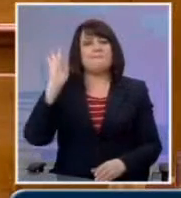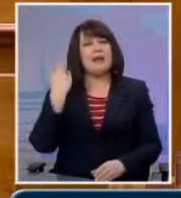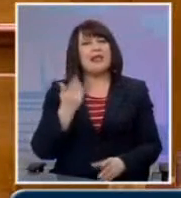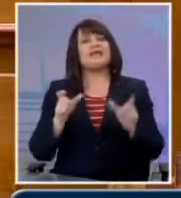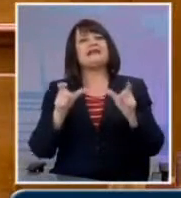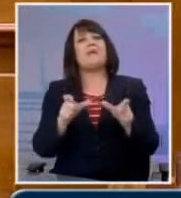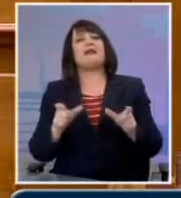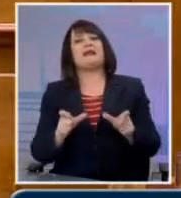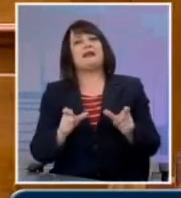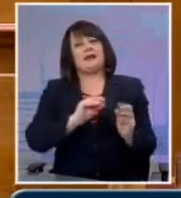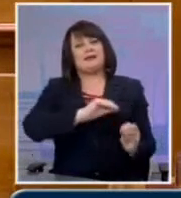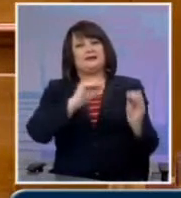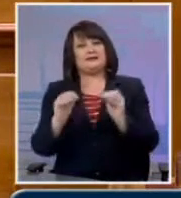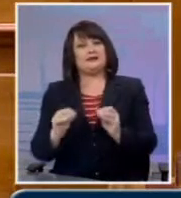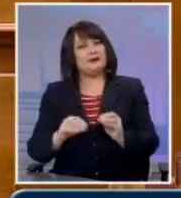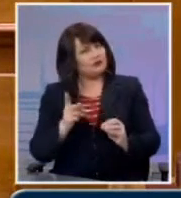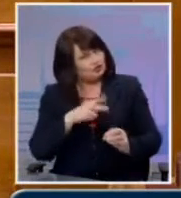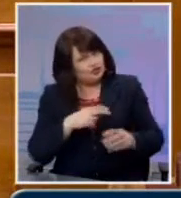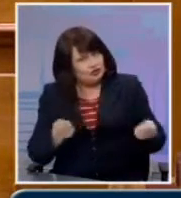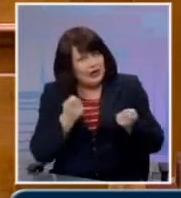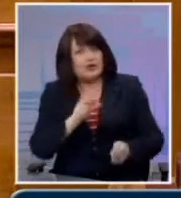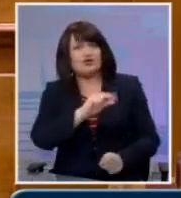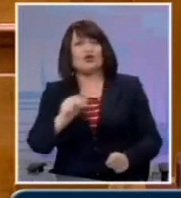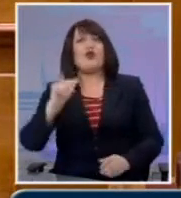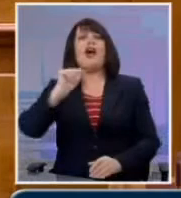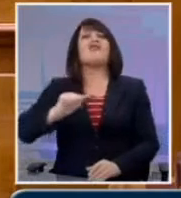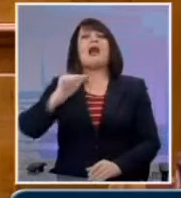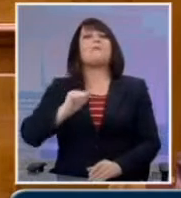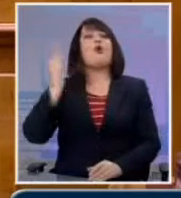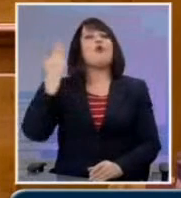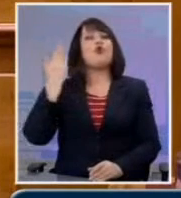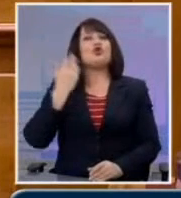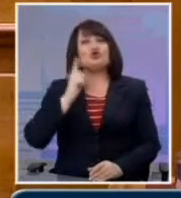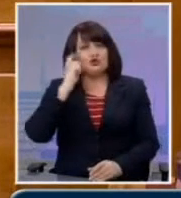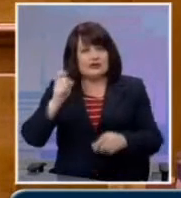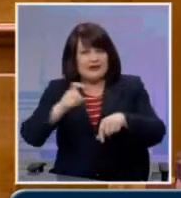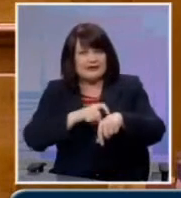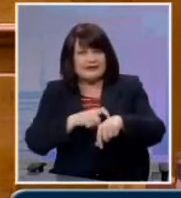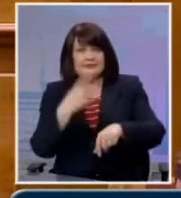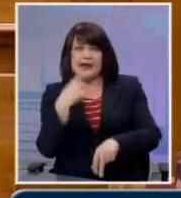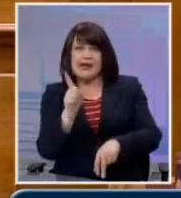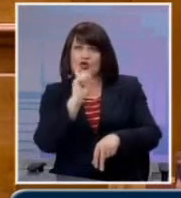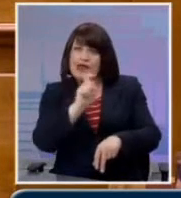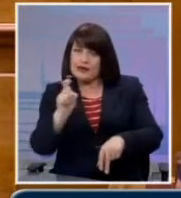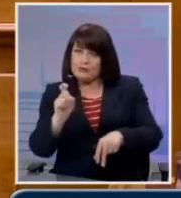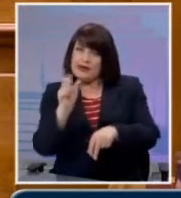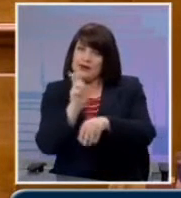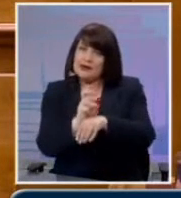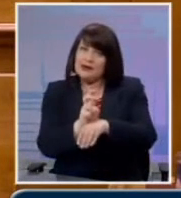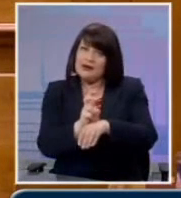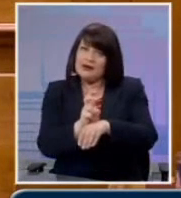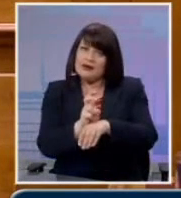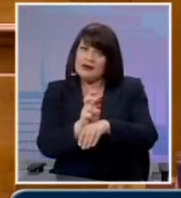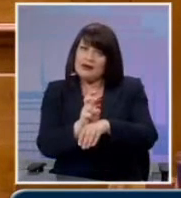δαπάνες. Βεβαίως και καλά κάνατε. Το ίδιο έκανε ο κύριος Αβραμόπουλος. Το ξέρετε ότι αυτή τη στιγμή υπάρχουν 100 εκατομμύρια από ΧΕΠ